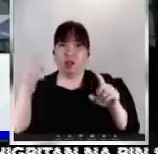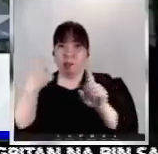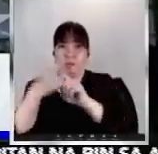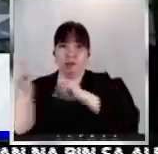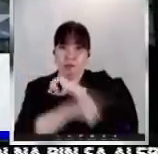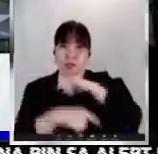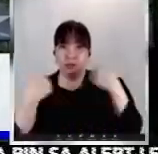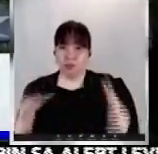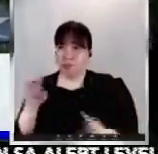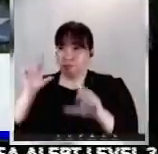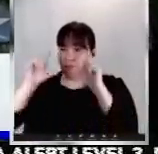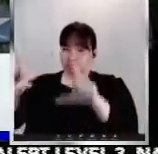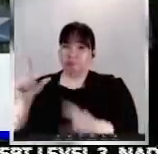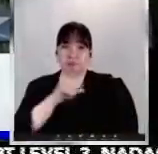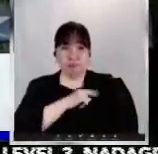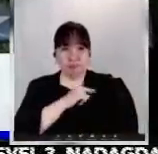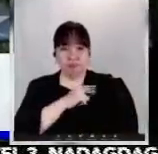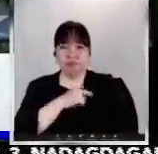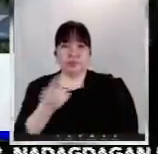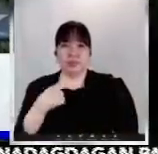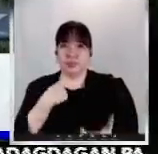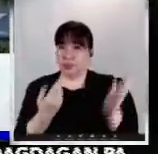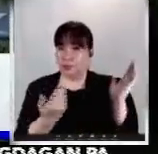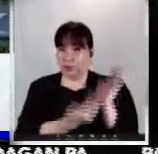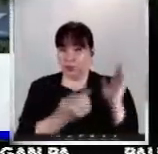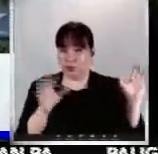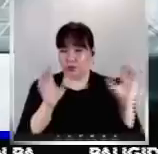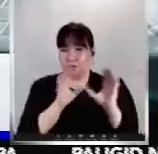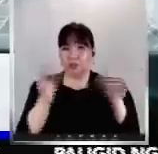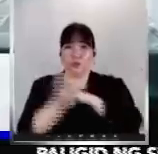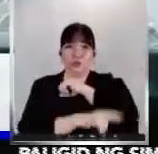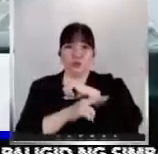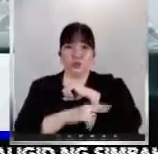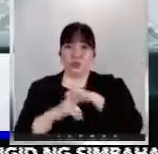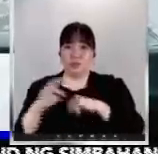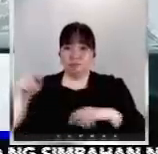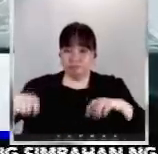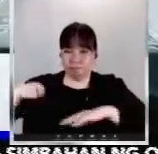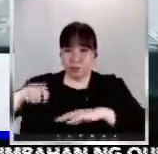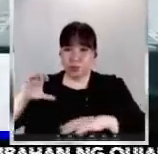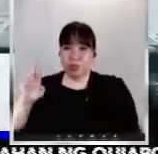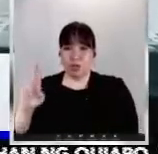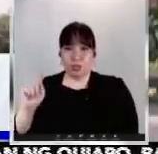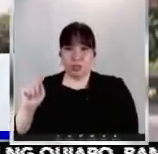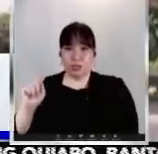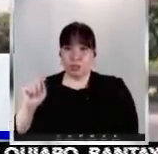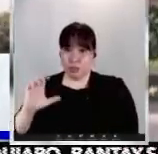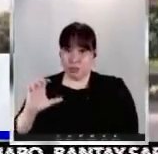guilty. Ebidensya raw dito ang certification ng Regional Trial Court na walang record na nagbayad na si